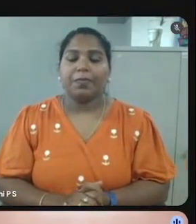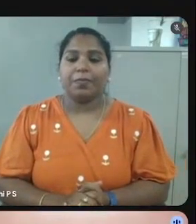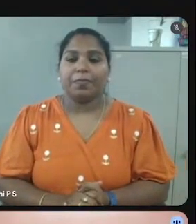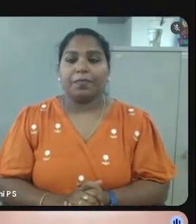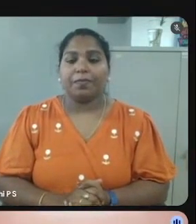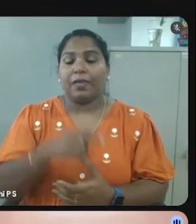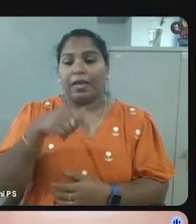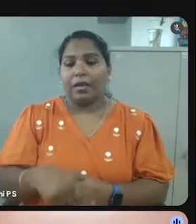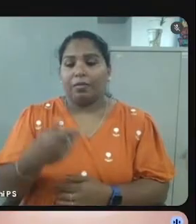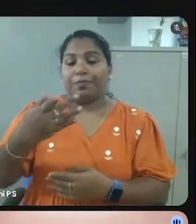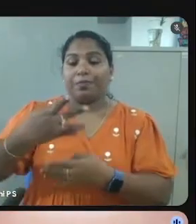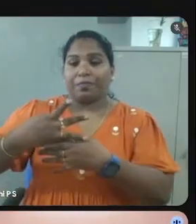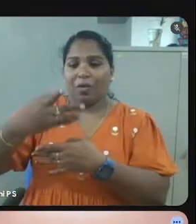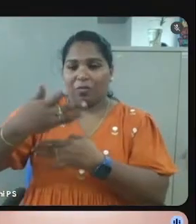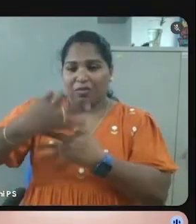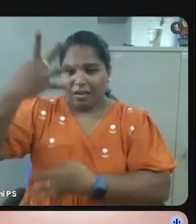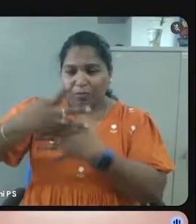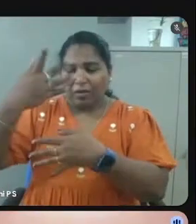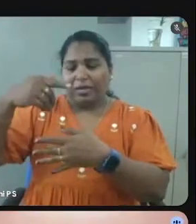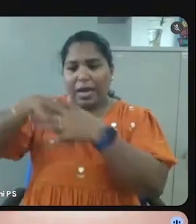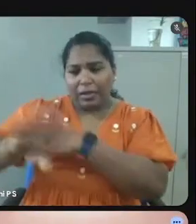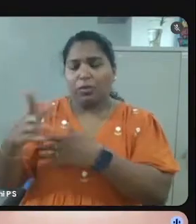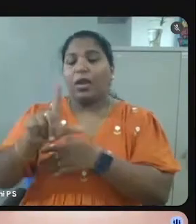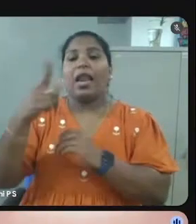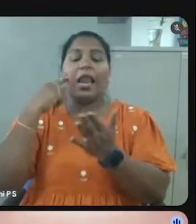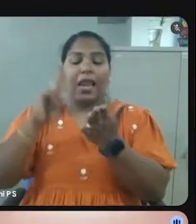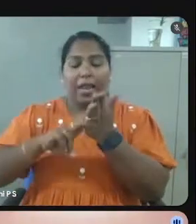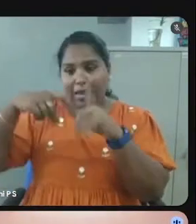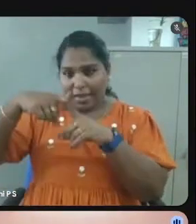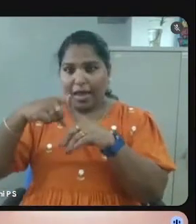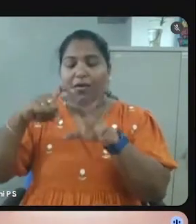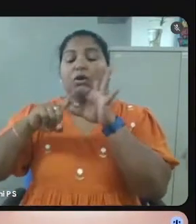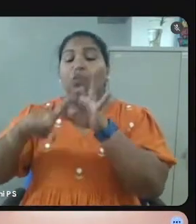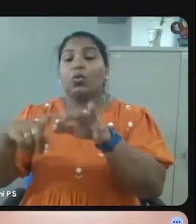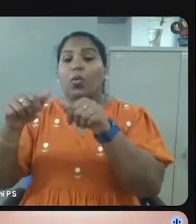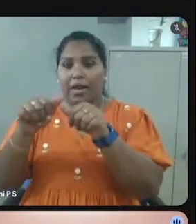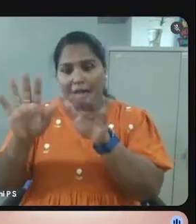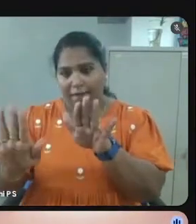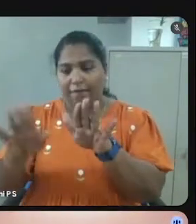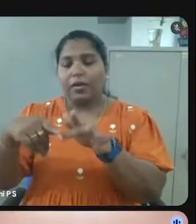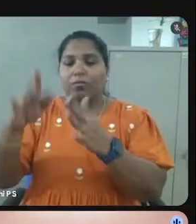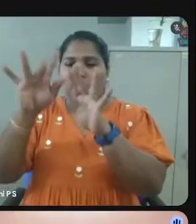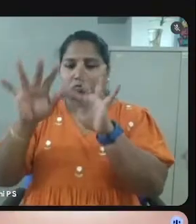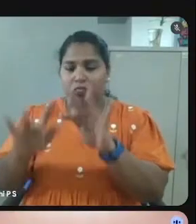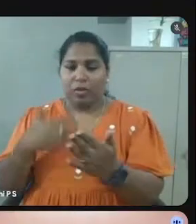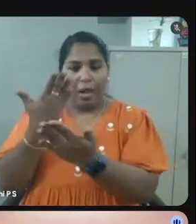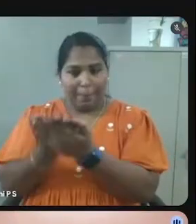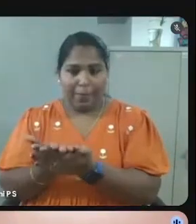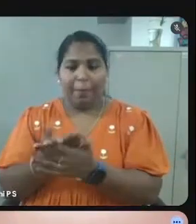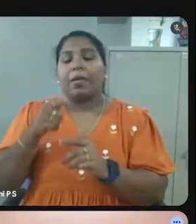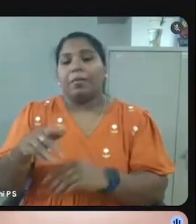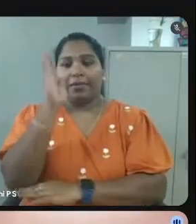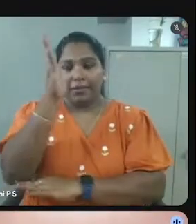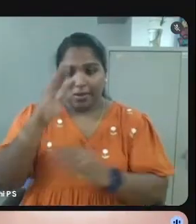ഇപ്പോൾ ചാറ്റ് ബോക്സിൽ ഒരു ലിങ്ക് ഷെയർ ചെയ്യും. അത് ഓപ്പൺ ചെയ്ത് ചോദ്യാവലി പൂരിപ്പിക്കേണ്ടതാണ്. ഇനി നമ്മൾ ഇന്നത്തെ സെഷനിലേക്ക്